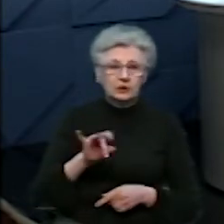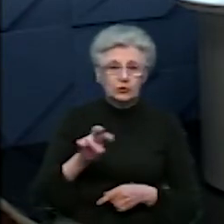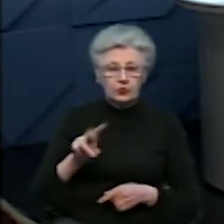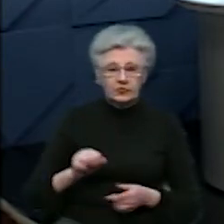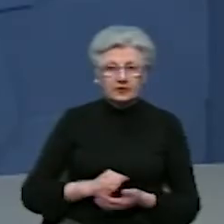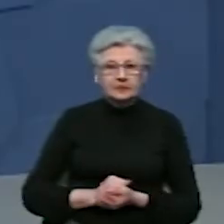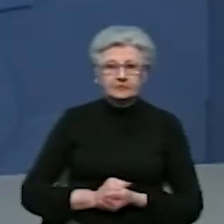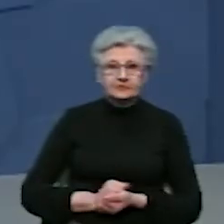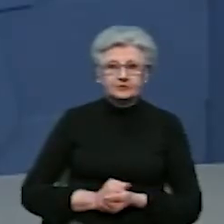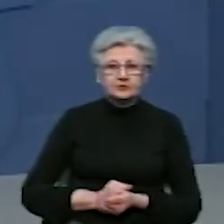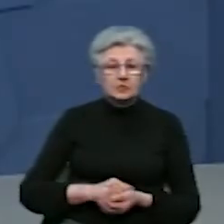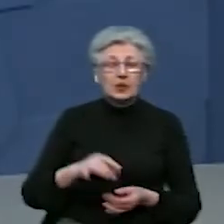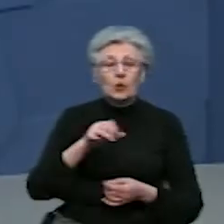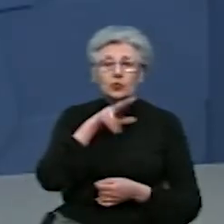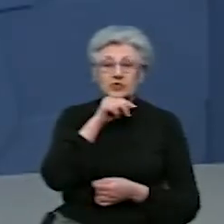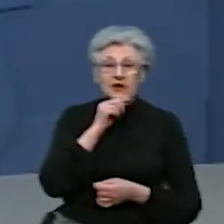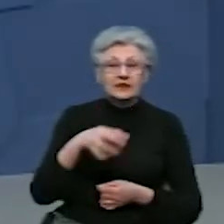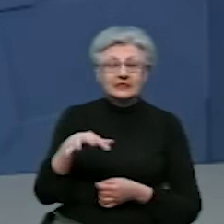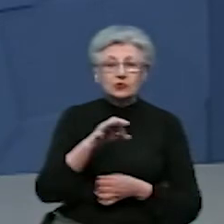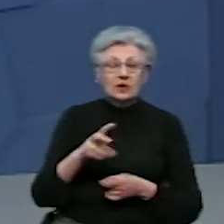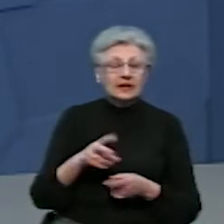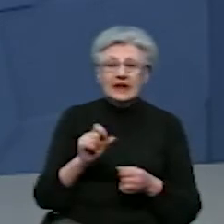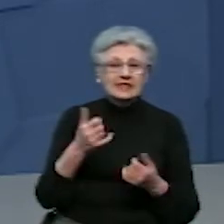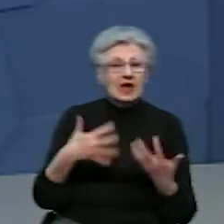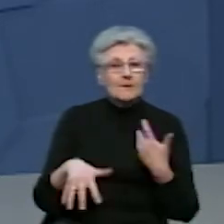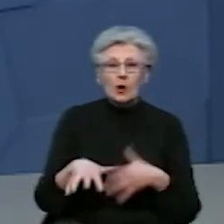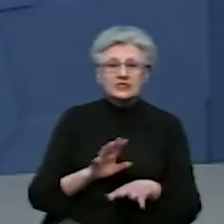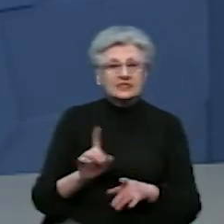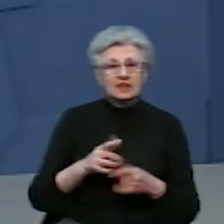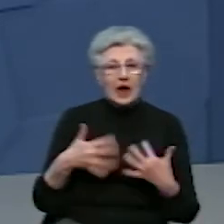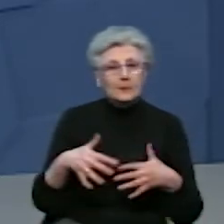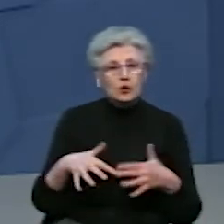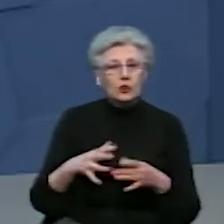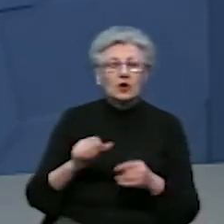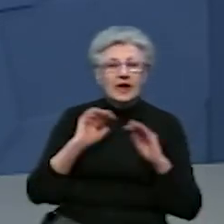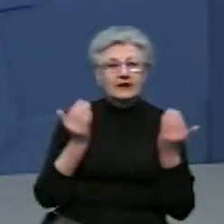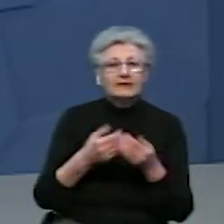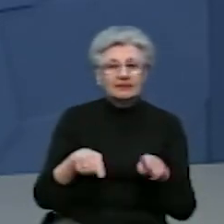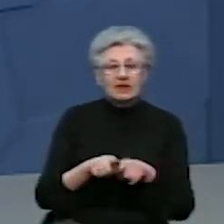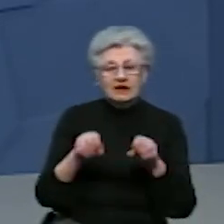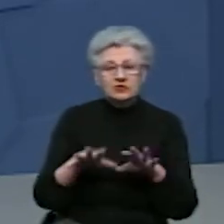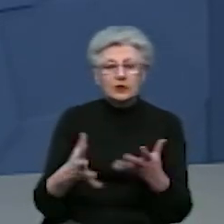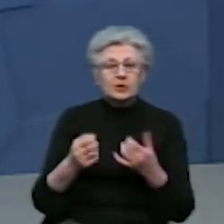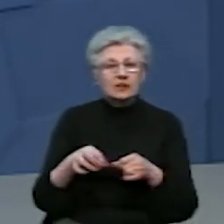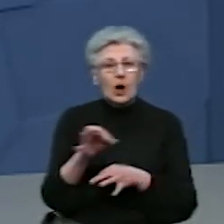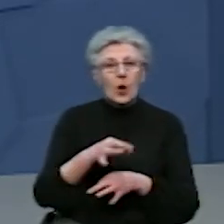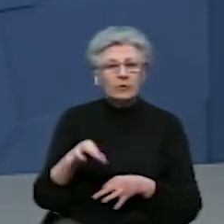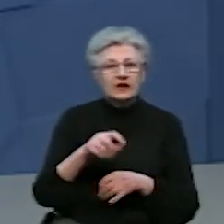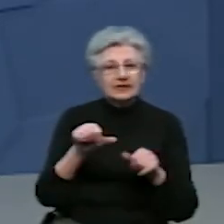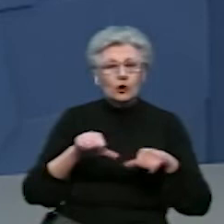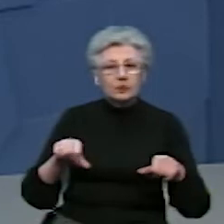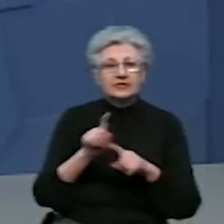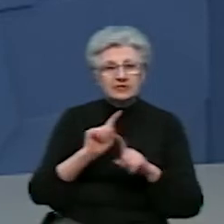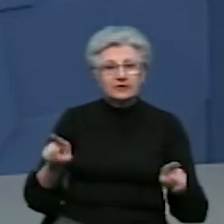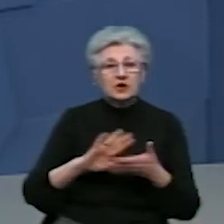Добровіна. У Чернівецькій області не послаблюють карантин. Таке рішення прийняла обласна комісія з надзвичайних ситуацій.